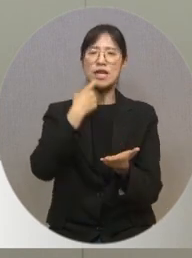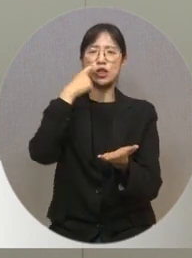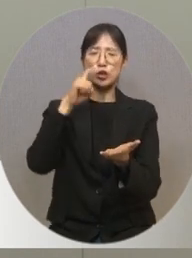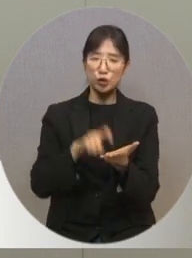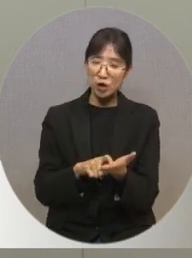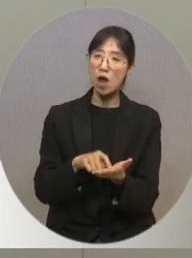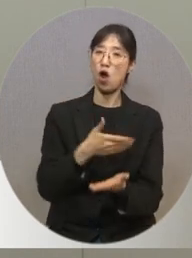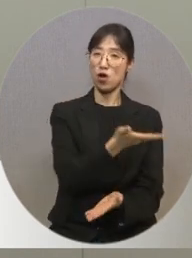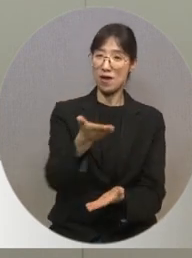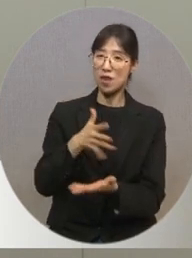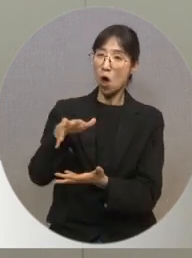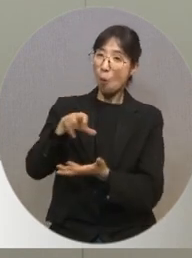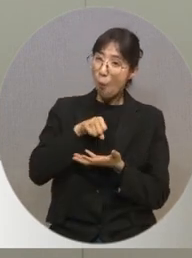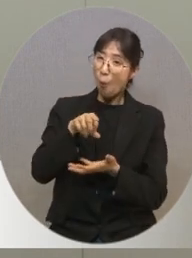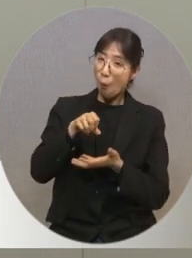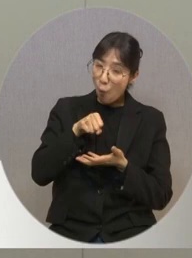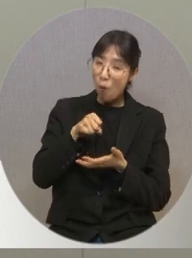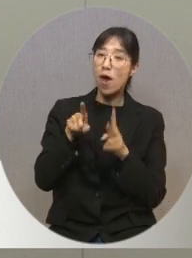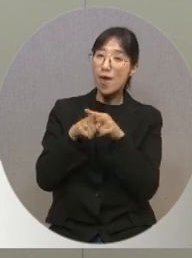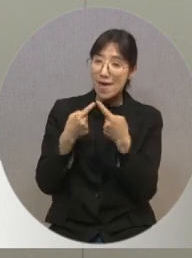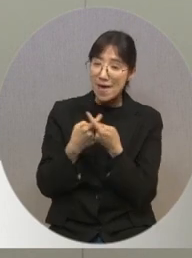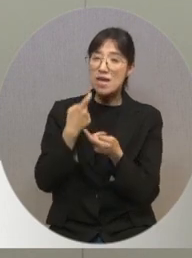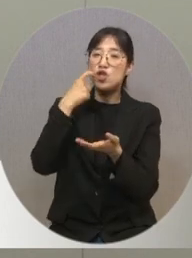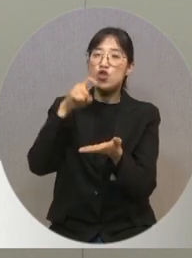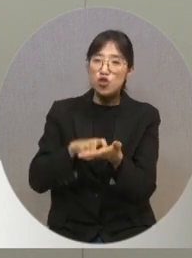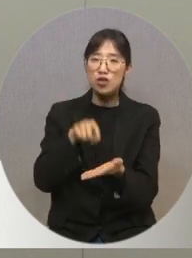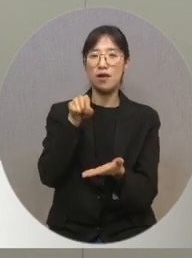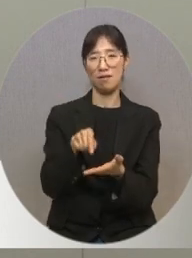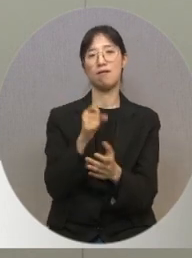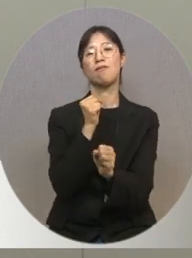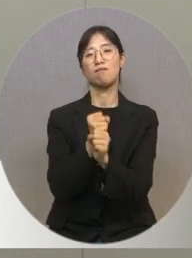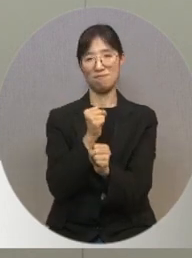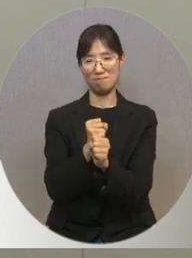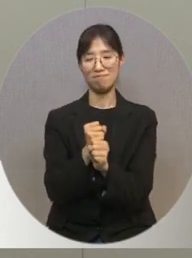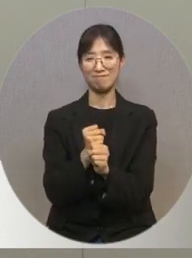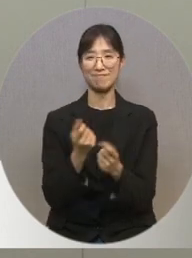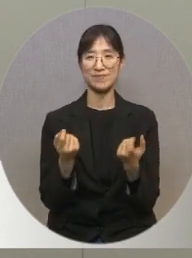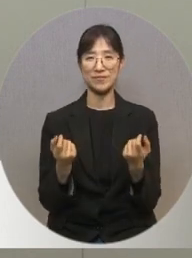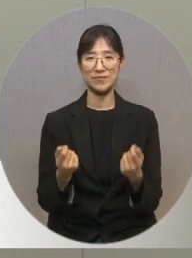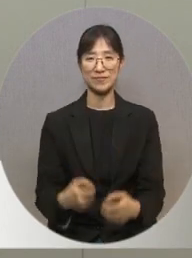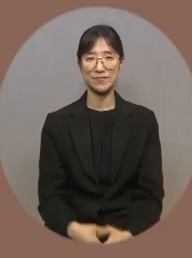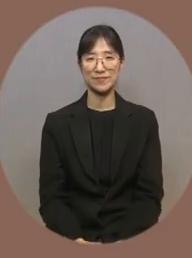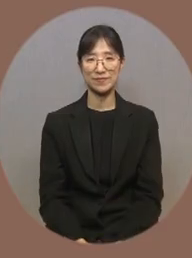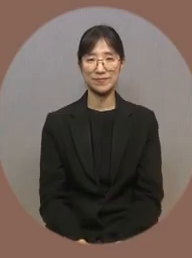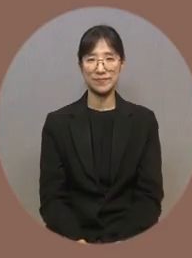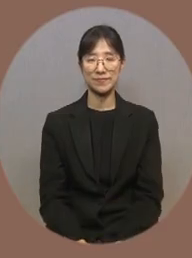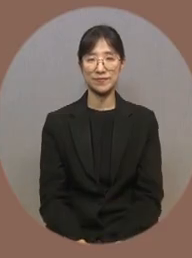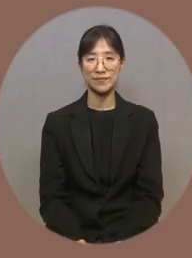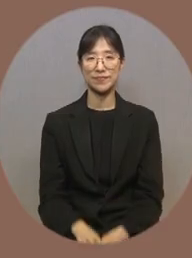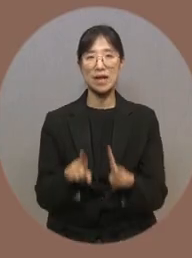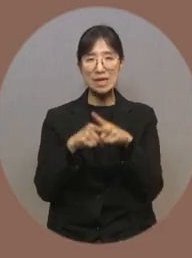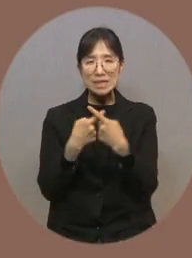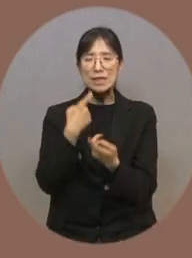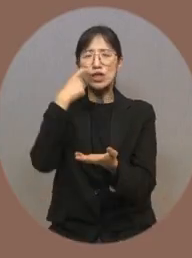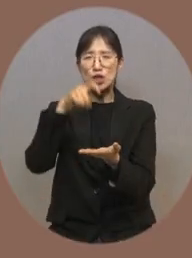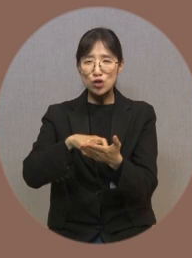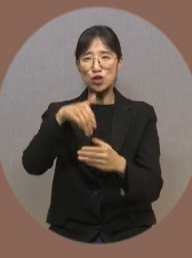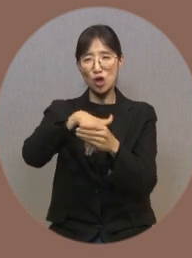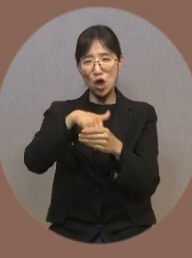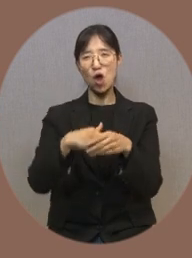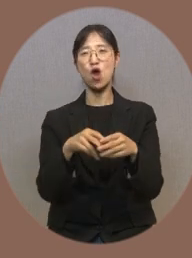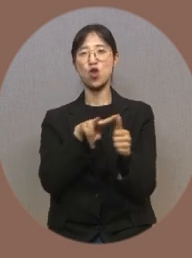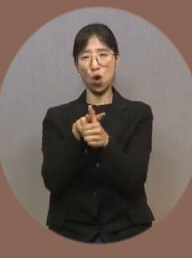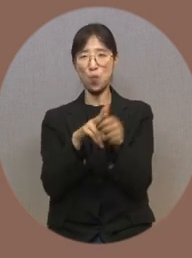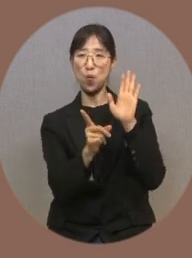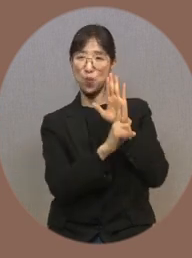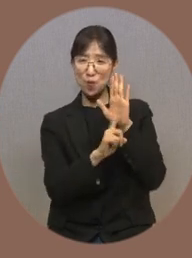그분들이 받아들이시기 좀 쉽게끔 하는게 이야기 쉬운 정보 읽기 쉬운 정보라고 생각하시면 되고 이하기 쉬운 선거 공부